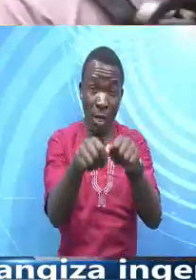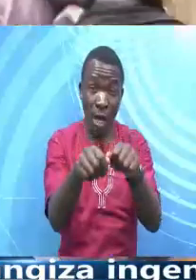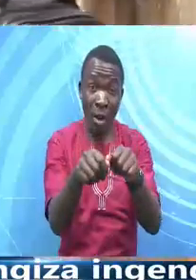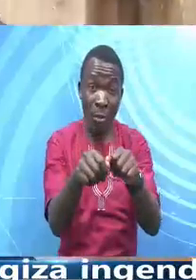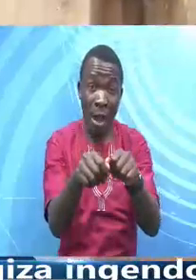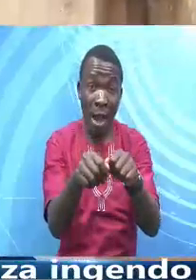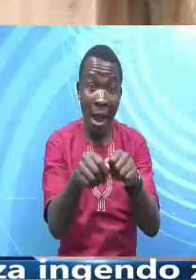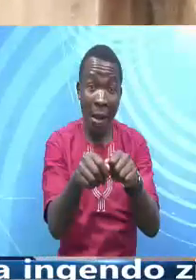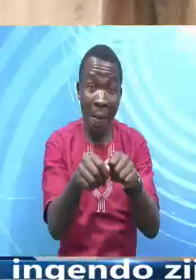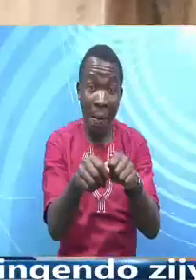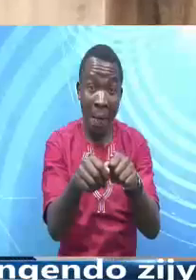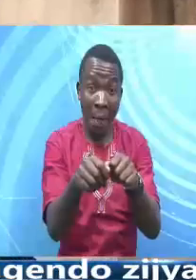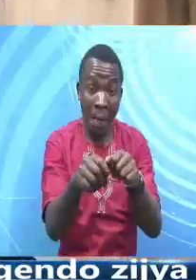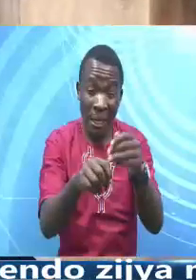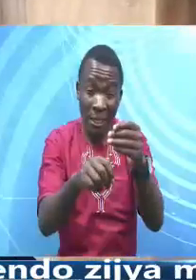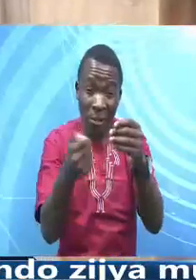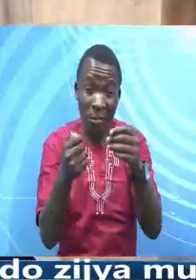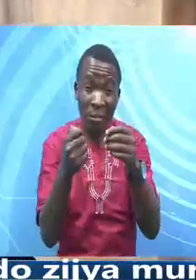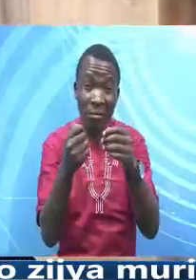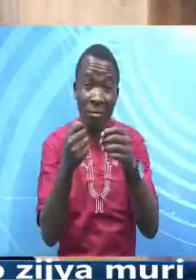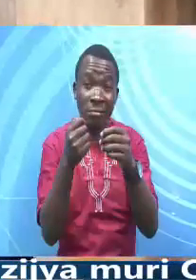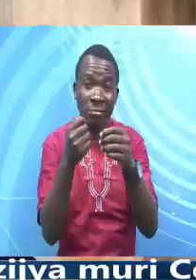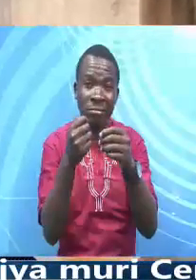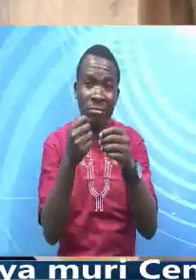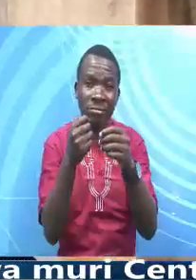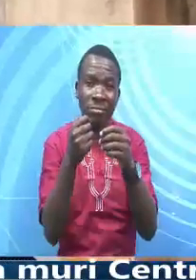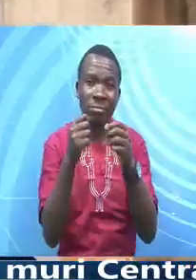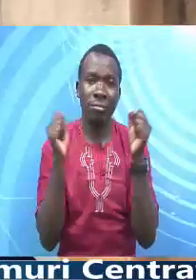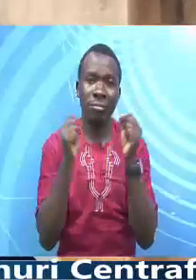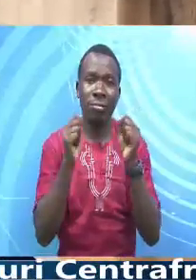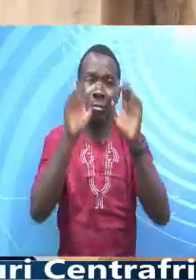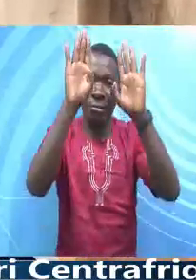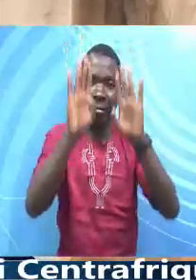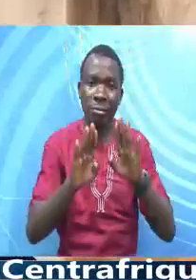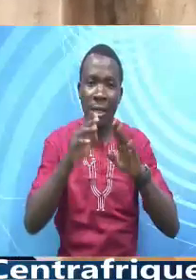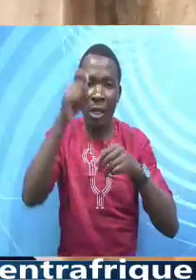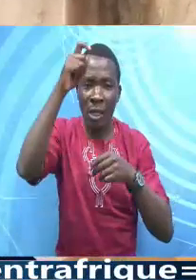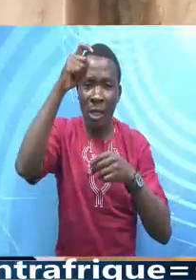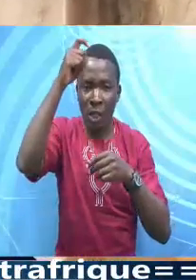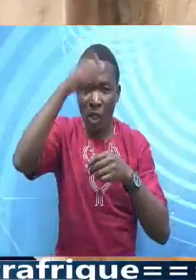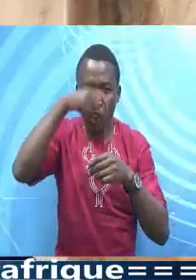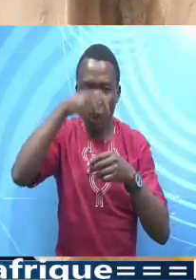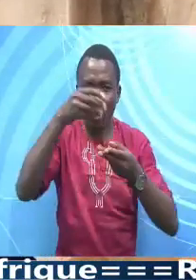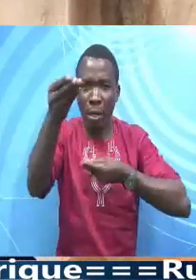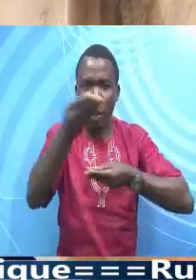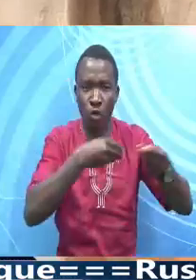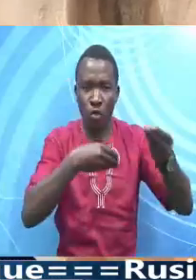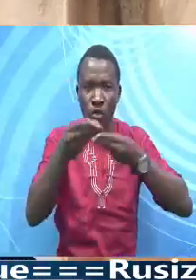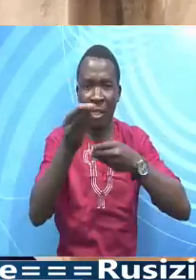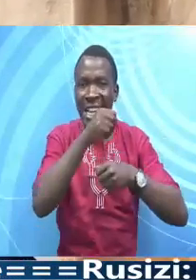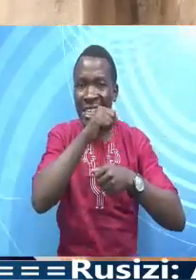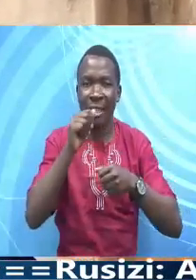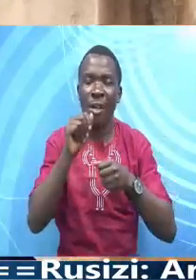bajya bacomora amafirigo nijoro bacuruza inyama, noneho wanazamuka